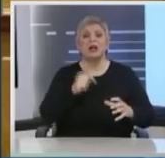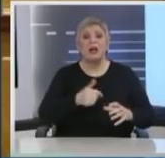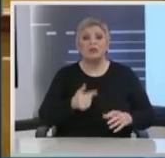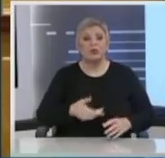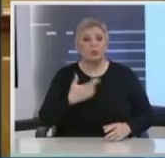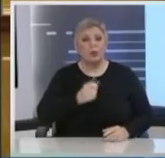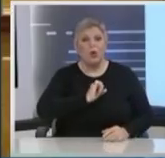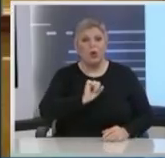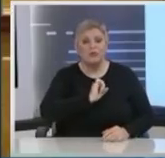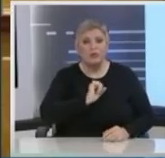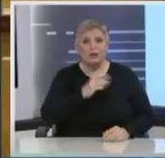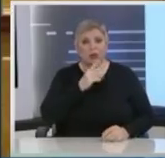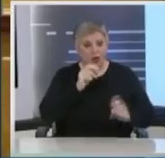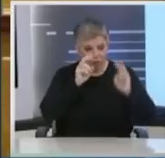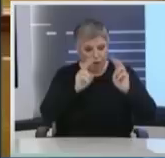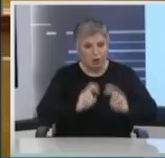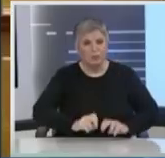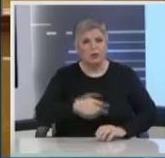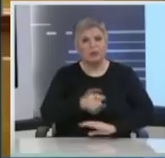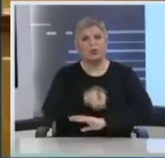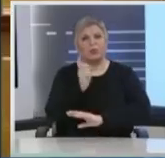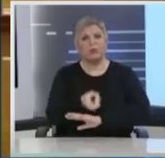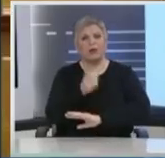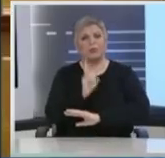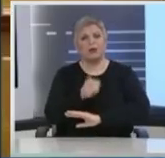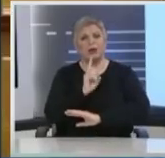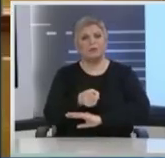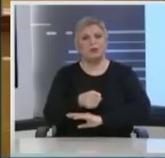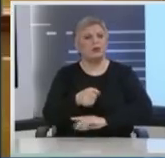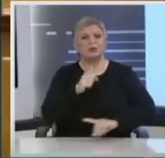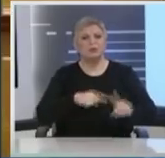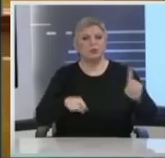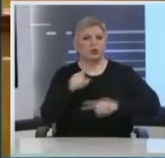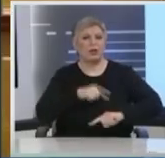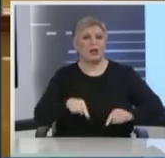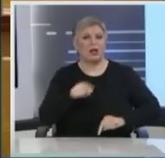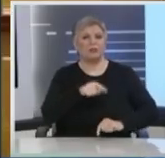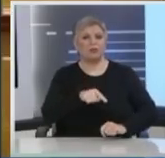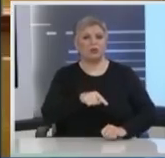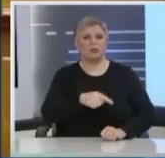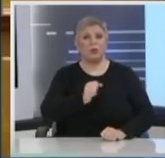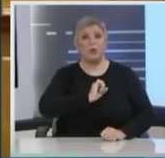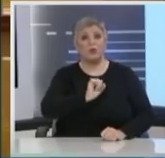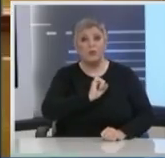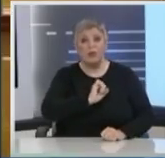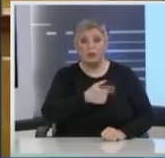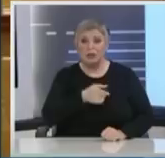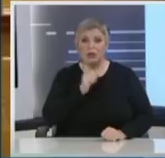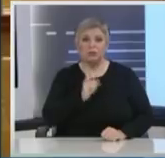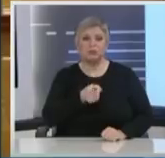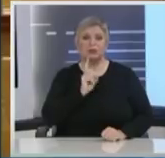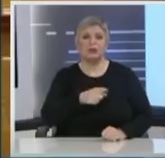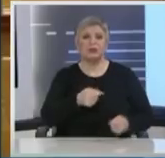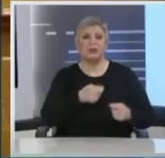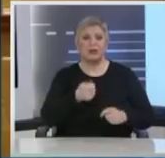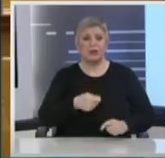φοβάται. Και επειδή φοβάται, απειλή. Και ποιος είναι αυτός? Είναι αυτός